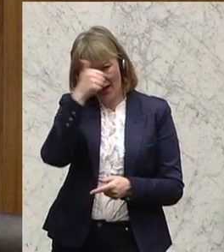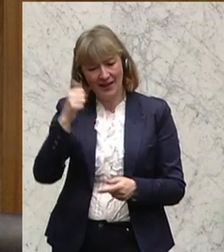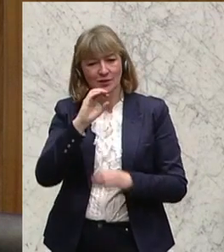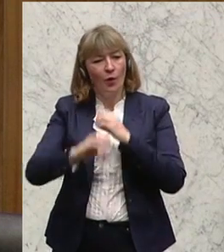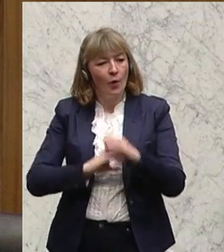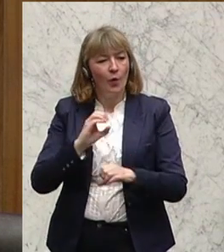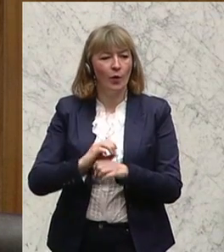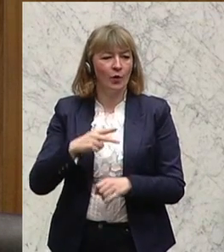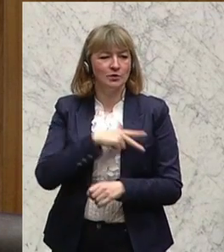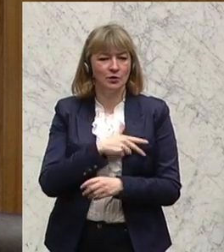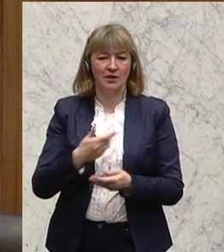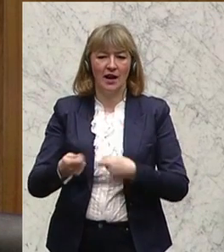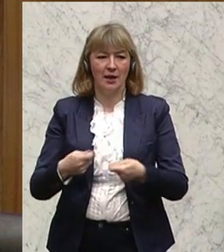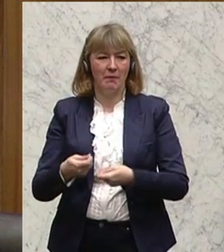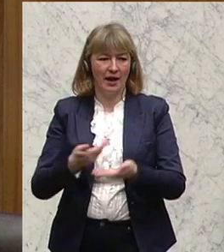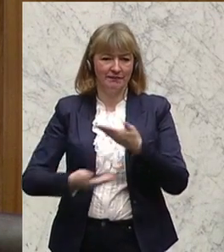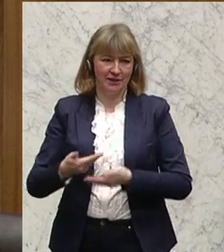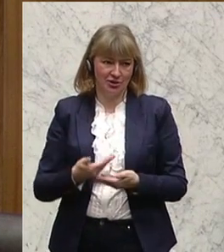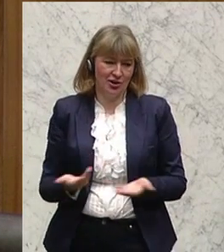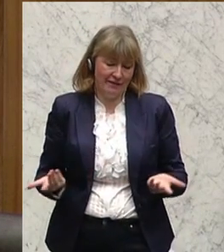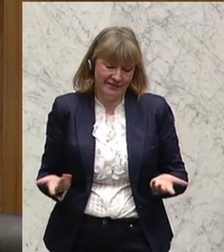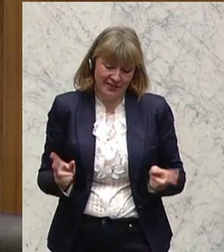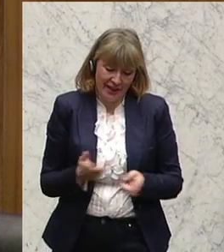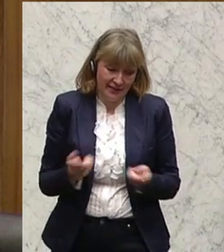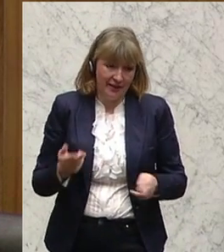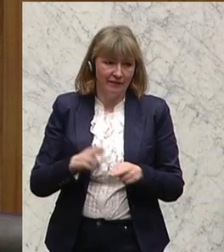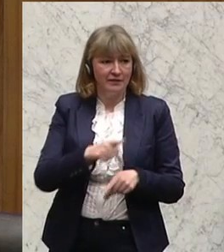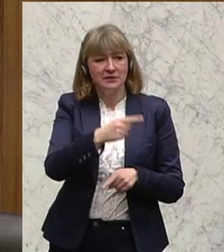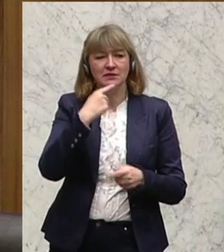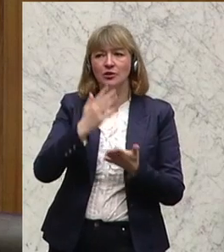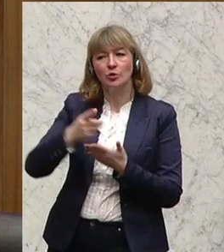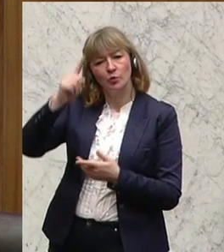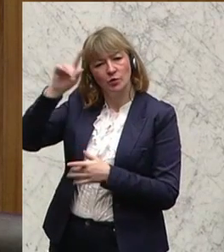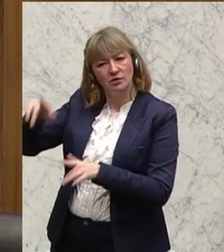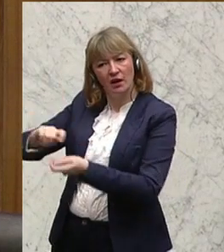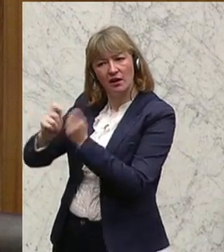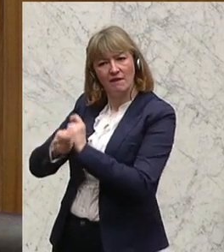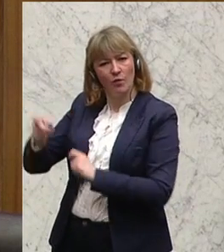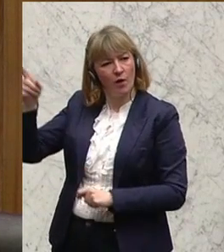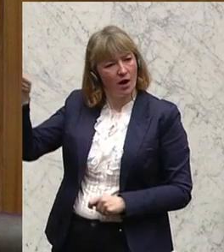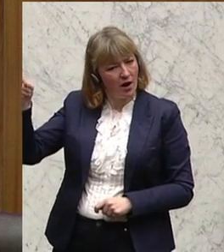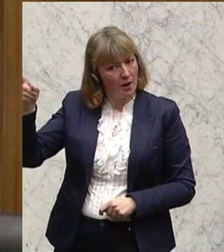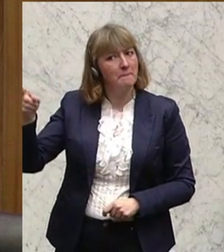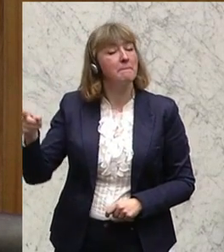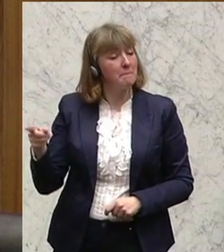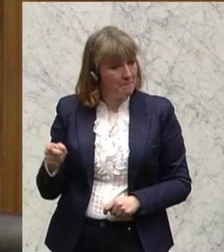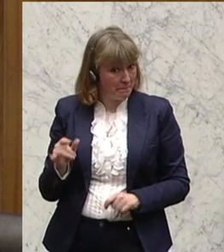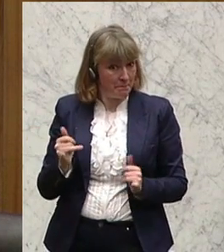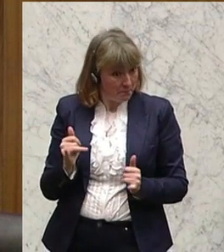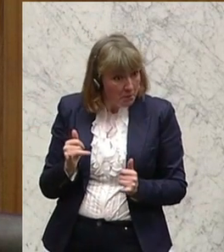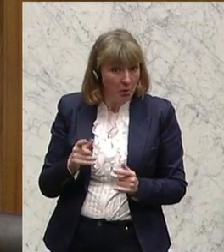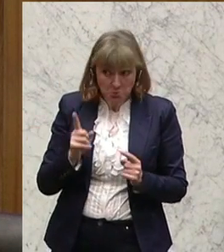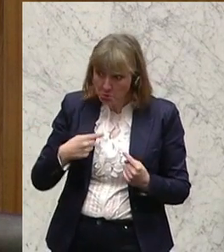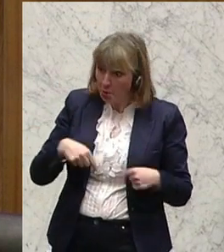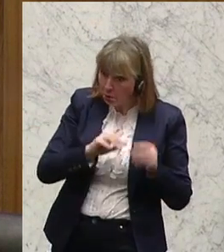Marktwirtschaft. Aber ganz außer Kraft setzen kann man sie nicht. Und weil Sie die Reform in Deutschland angesprochen haben, weil Sie die Reform in Deutschland angesprochen haben. Es macht Sinn, sich